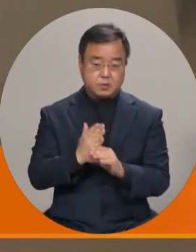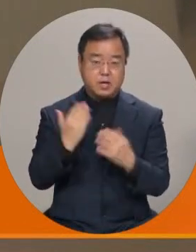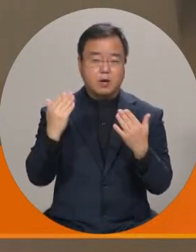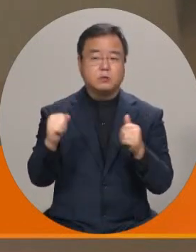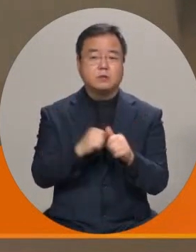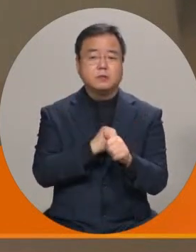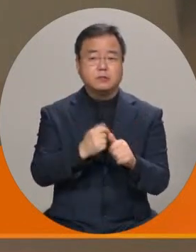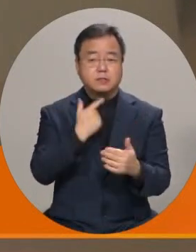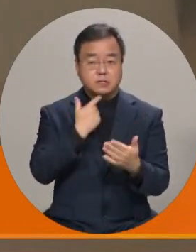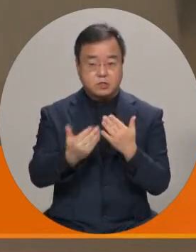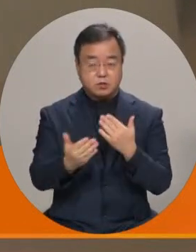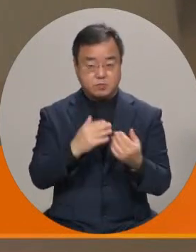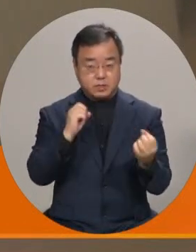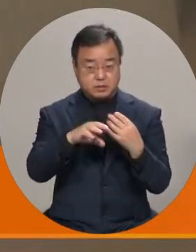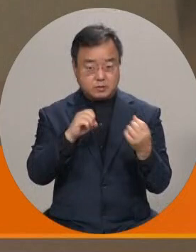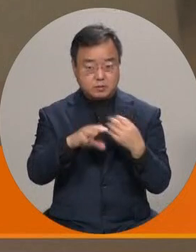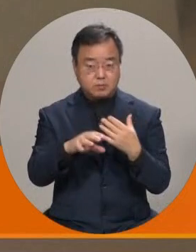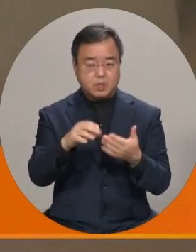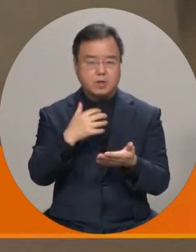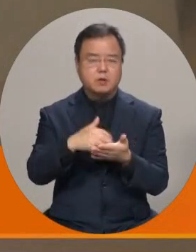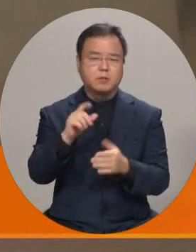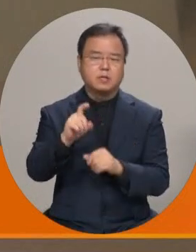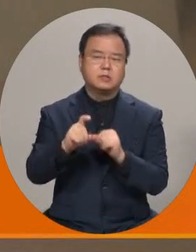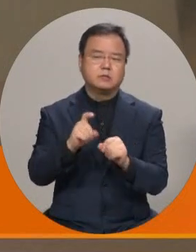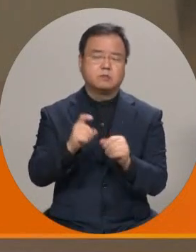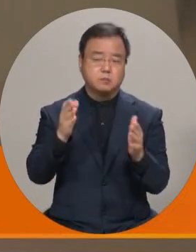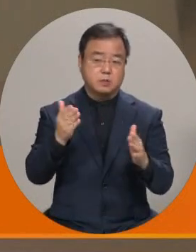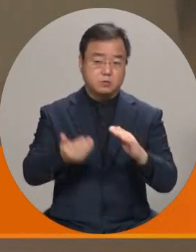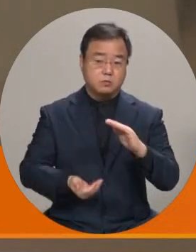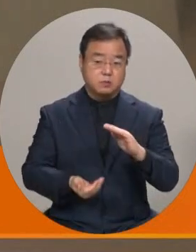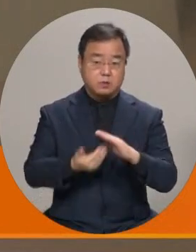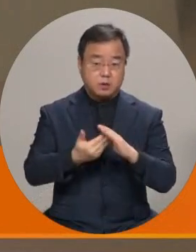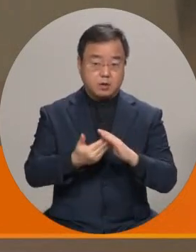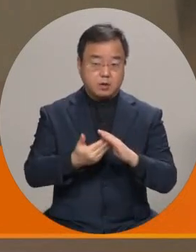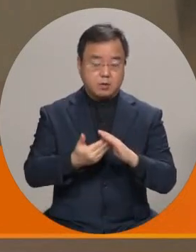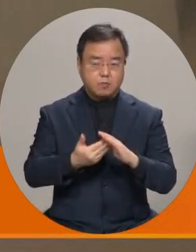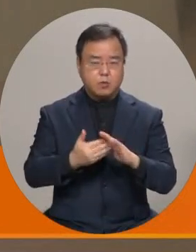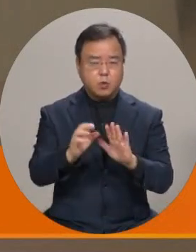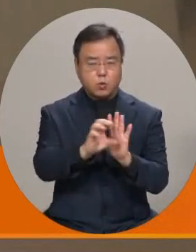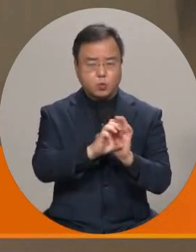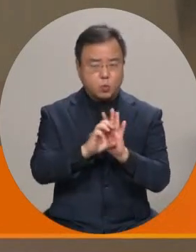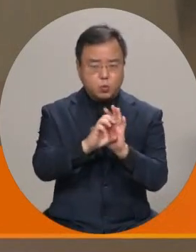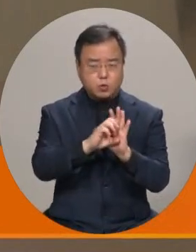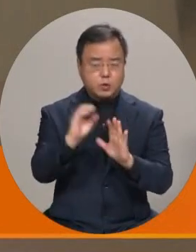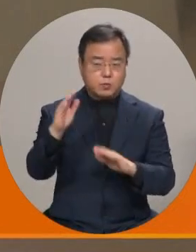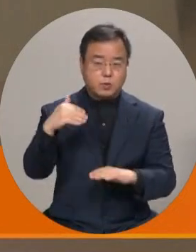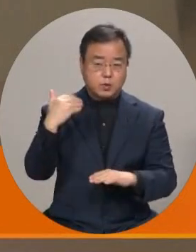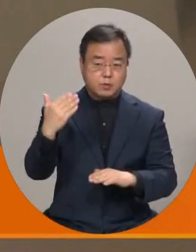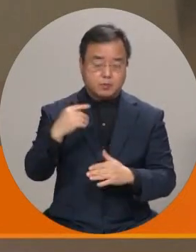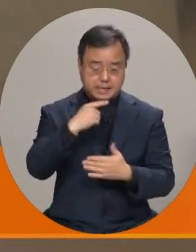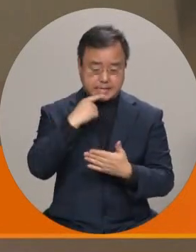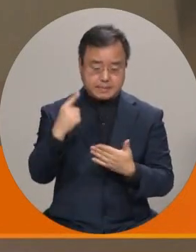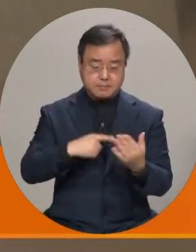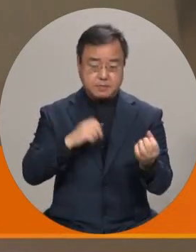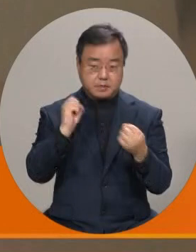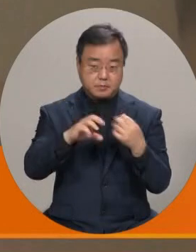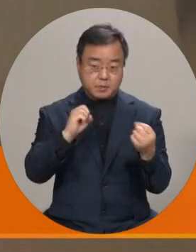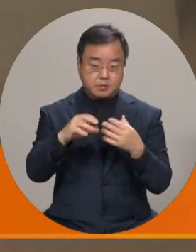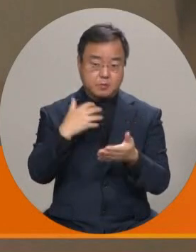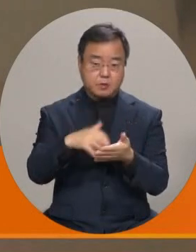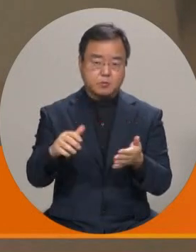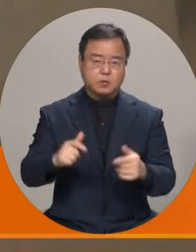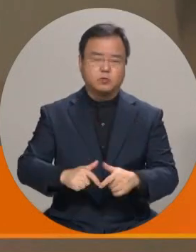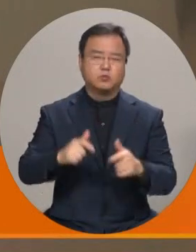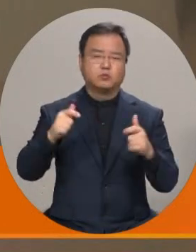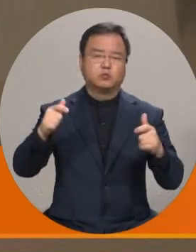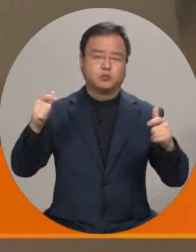최대치를 기록했습니다. 이 코로나 이후 학교폭력 피해 응답률은 꾸준히 늘고 있는 추세인데요. EBS 뉴스에선 오늘